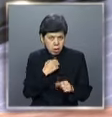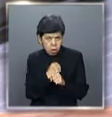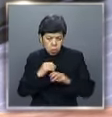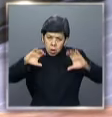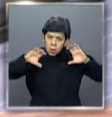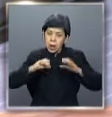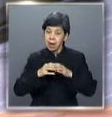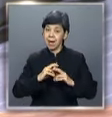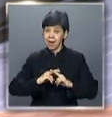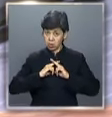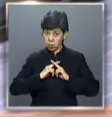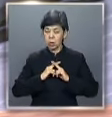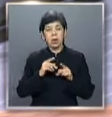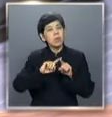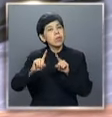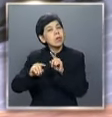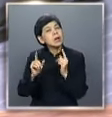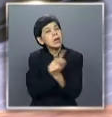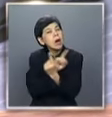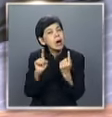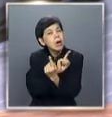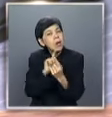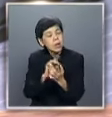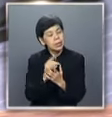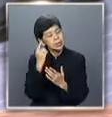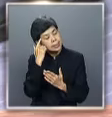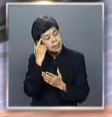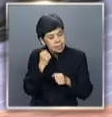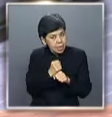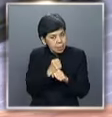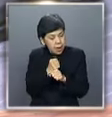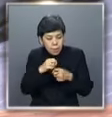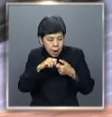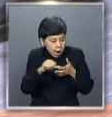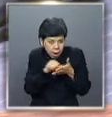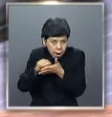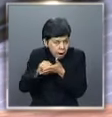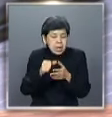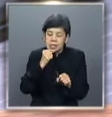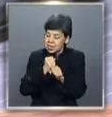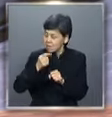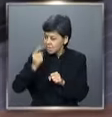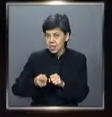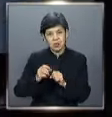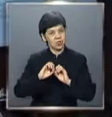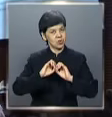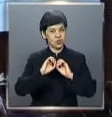าครัฐภาคเอกชนและองค์กรต่างๆในสังคมที่ได้ร่วมกันทำงานเพื่อแก้ปัญหานี้อย่างจริงจังมากขึ้น